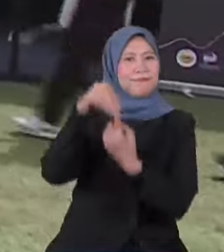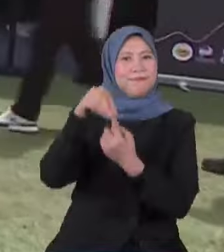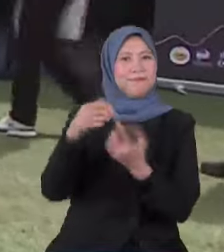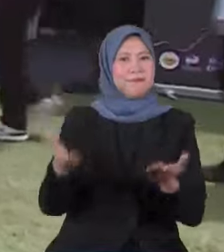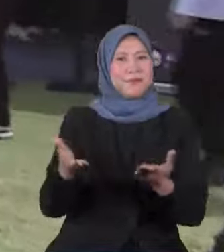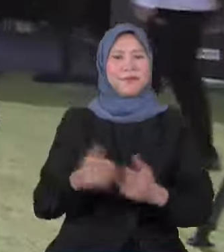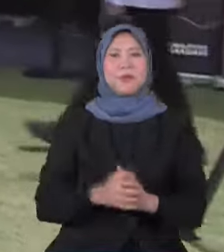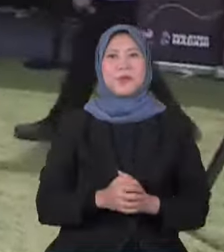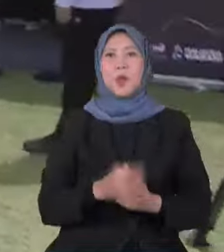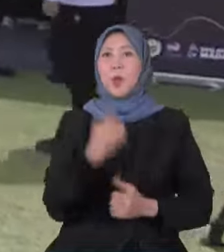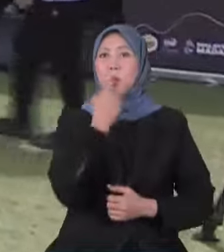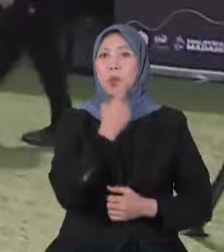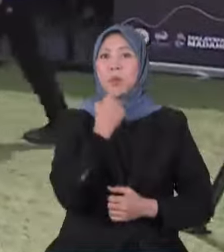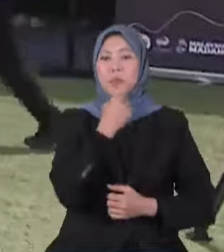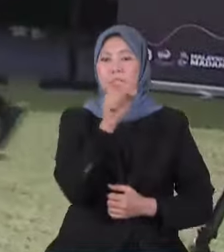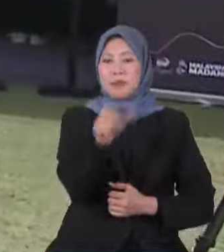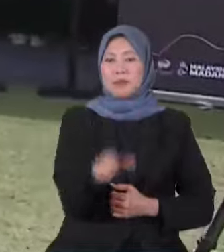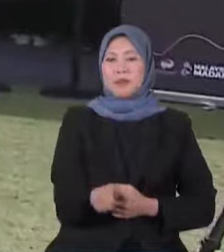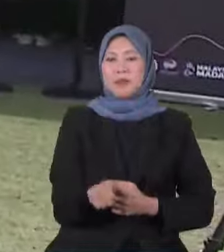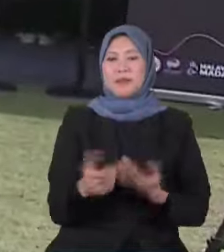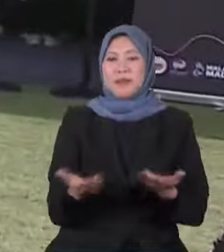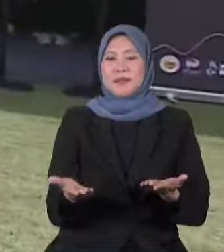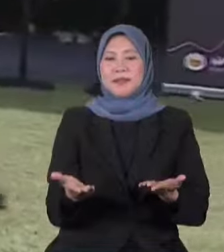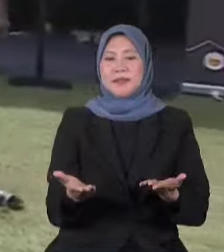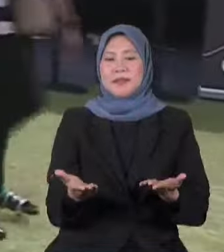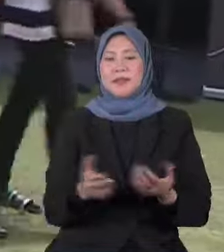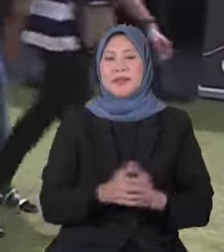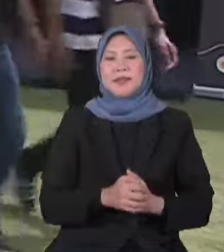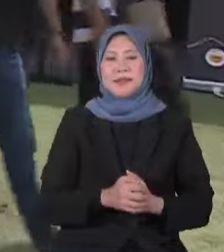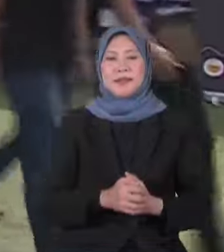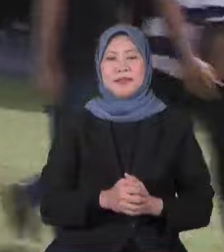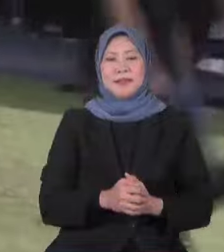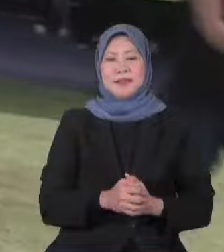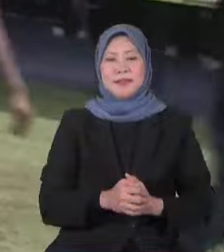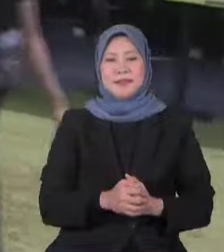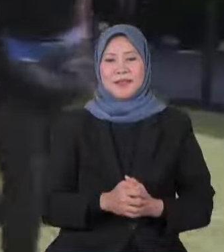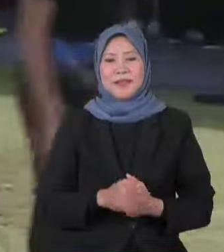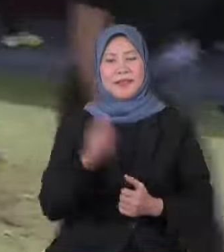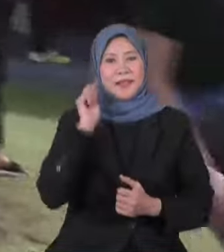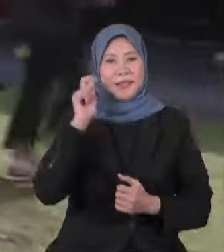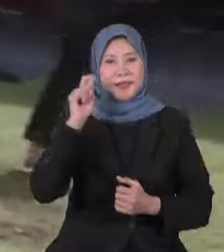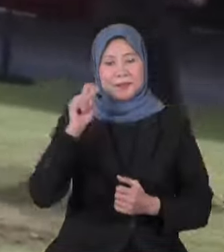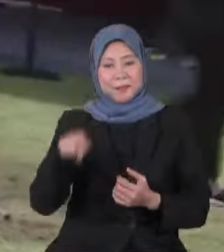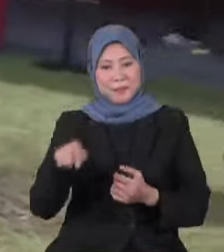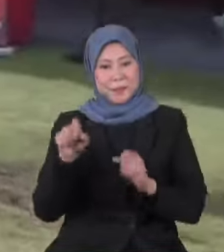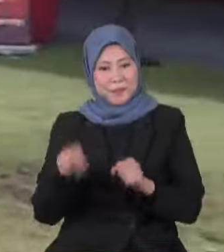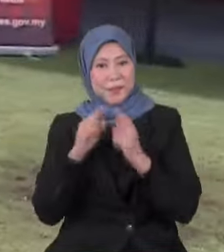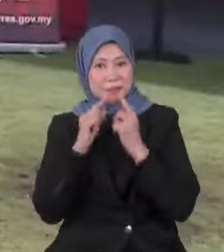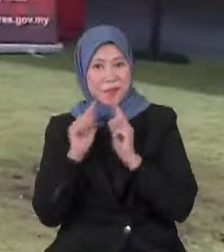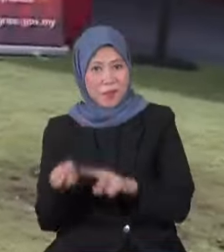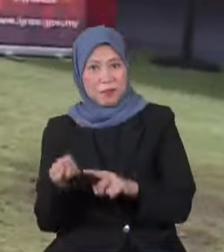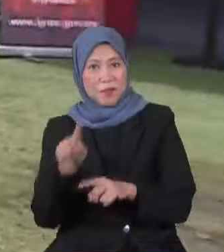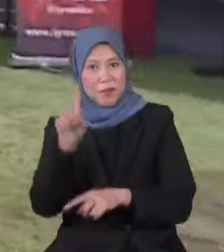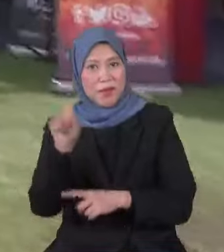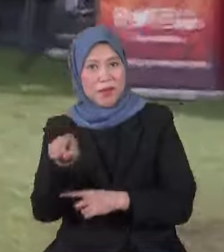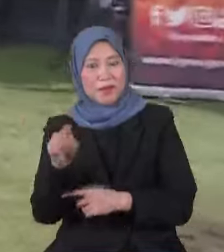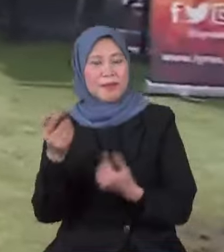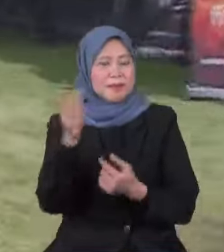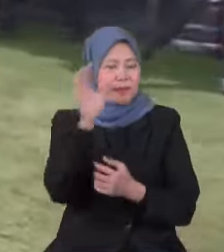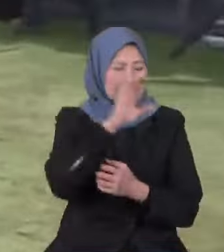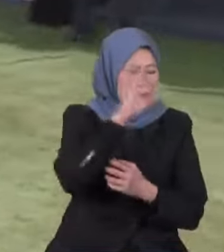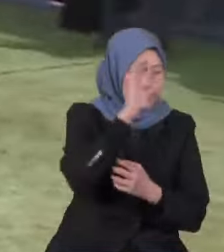Ya, siapakah insannya? Kita masih lagi kita bagi laluan. Ingat ke tadi lah abang ni kan yang akan dapat jawab soalan saya. Kita nak cari